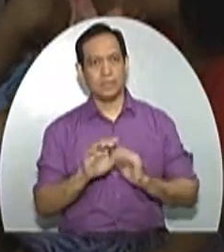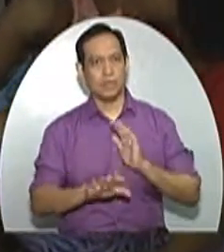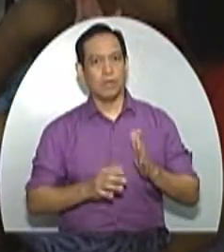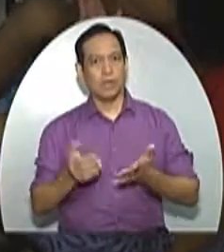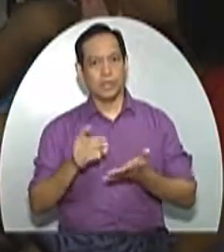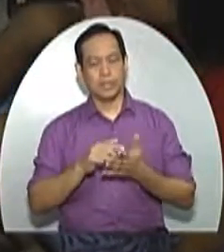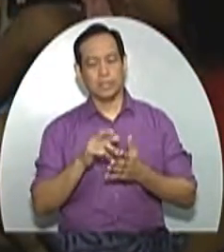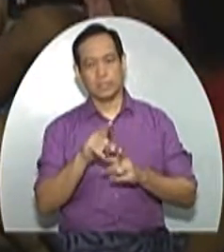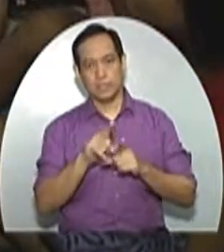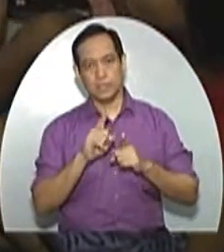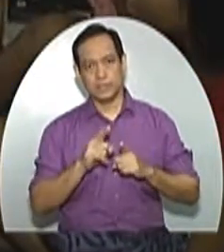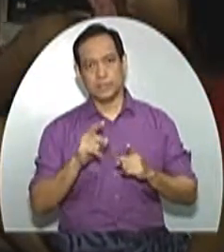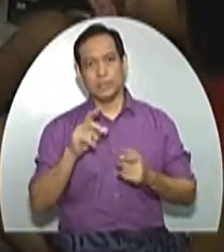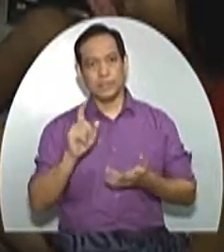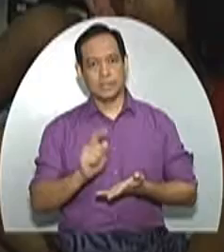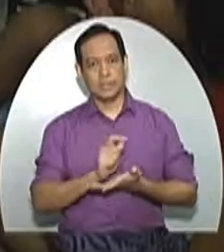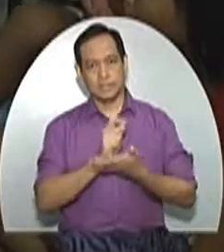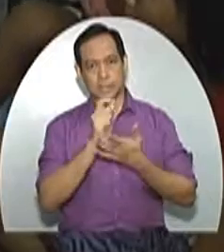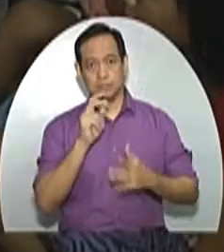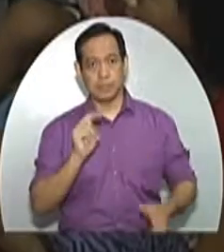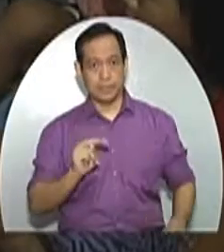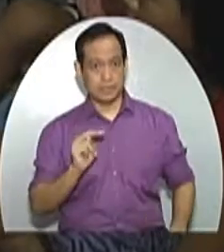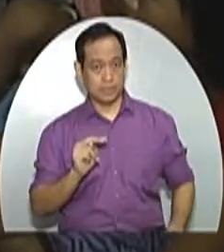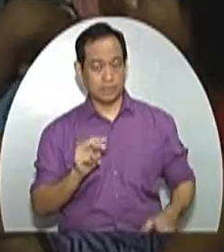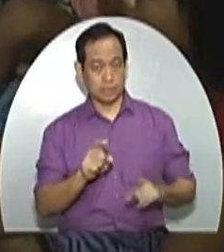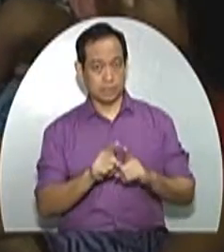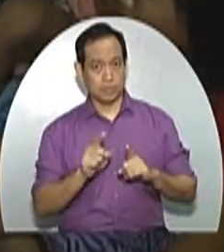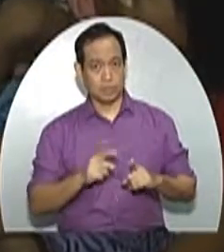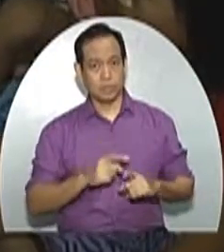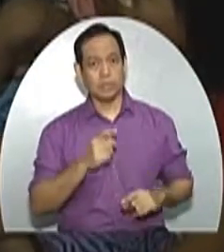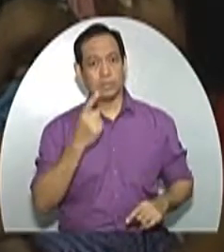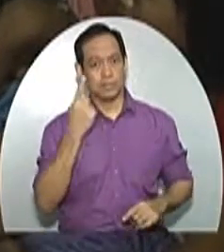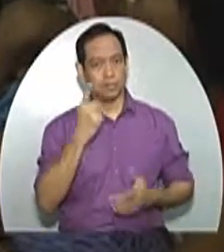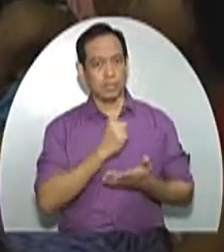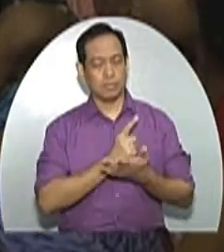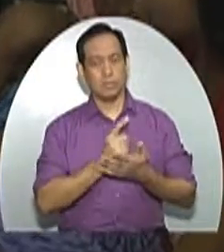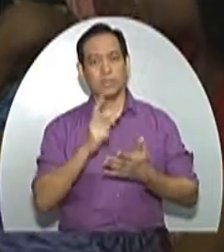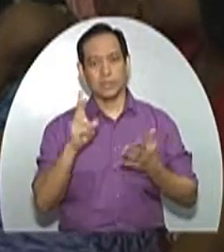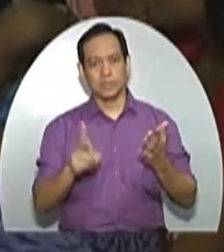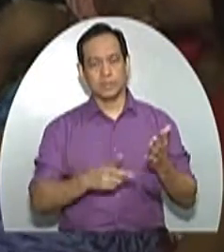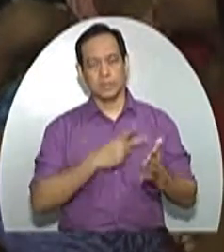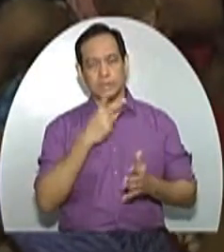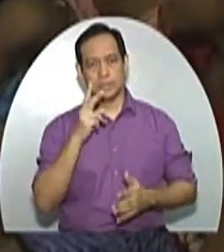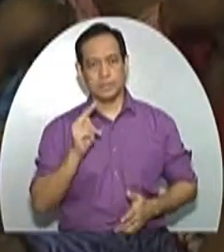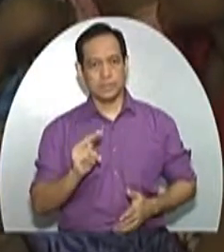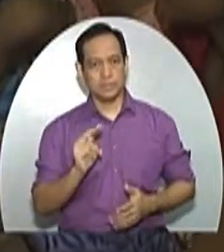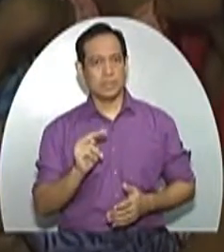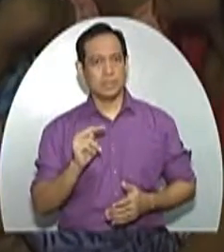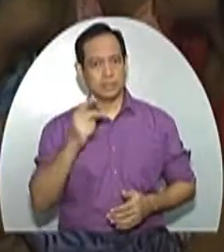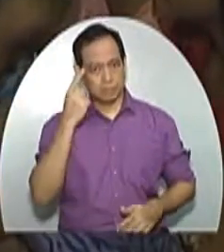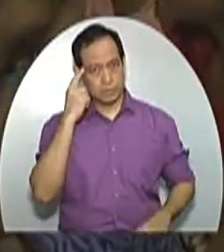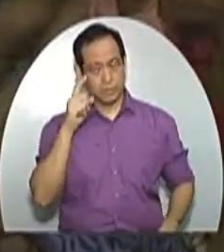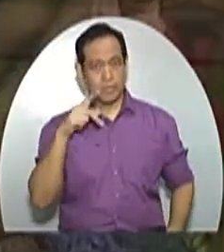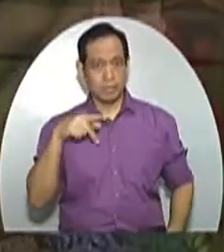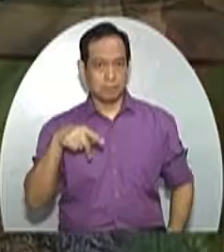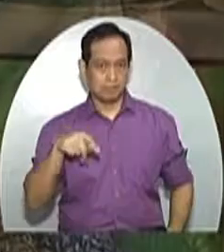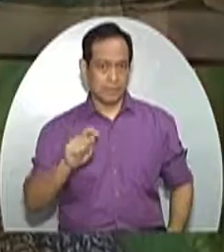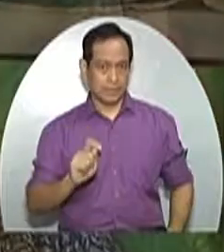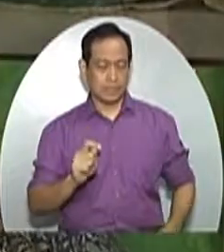yung therapy niya po, kailangan niya po ng pampaterapy. Sa isang linggo po, dalawang beses po siya kailangan